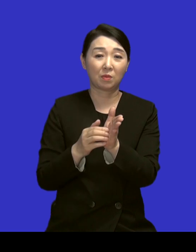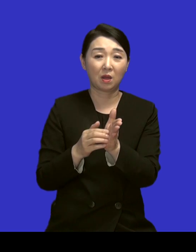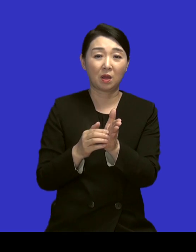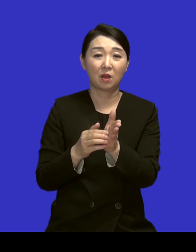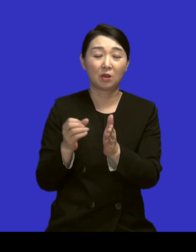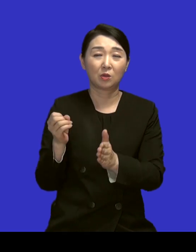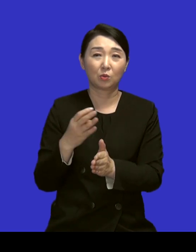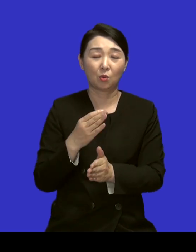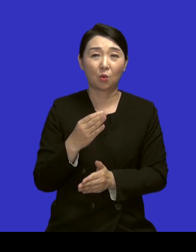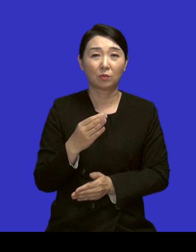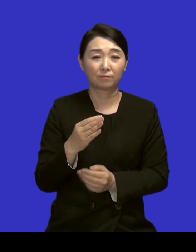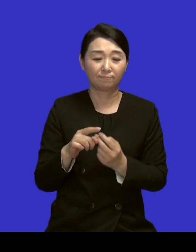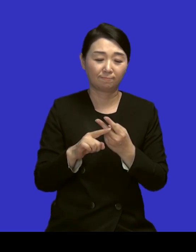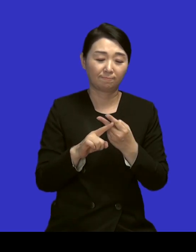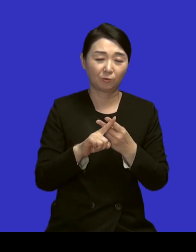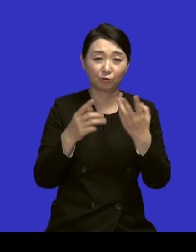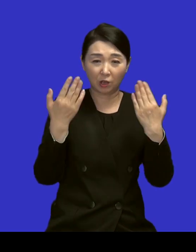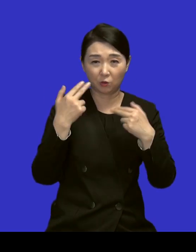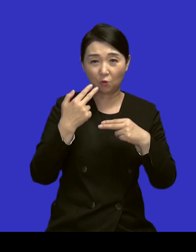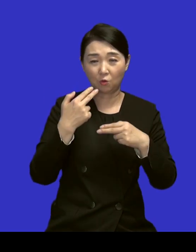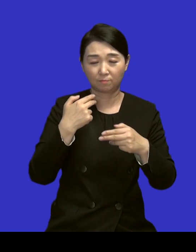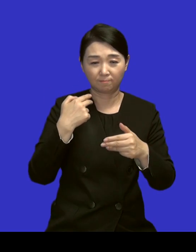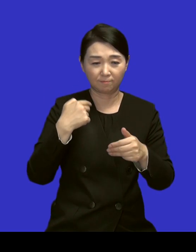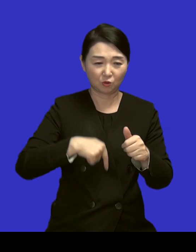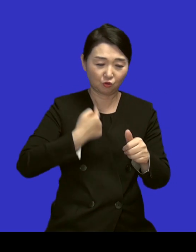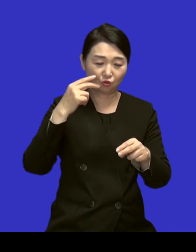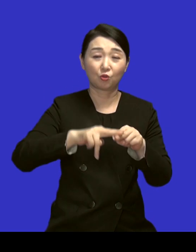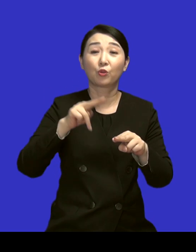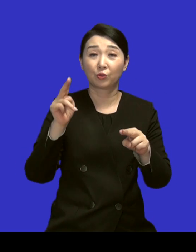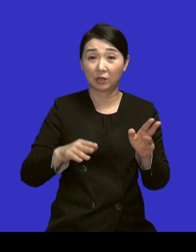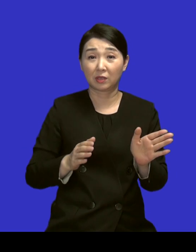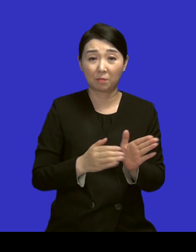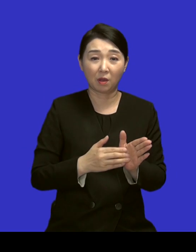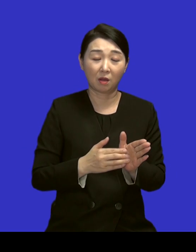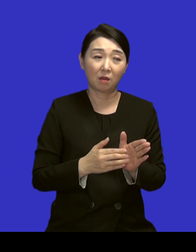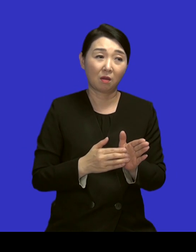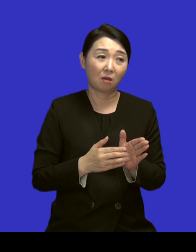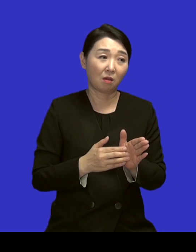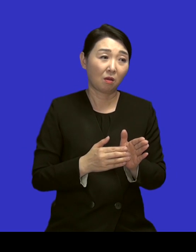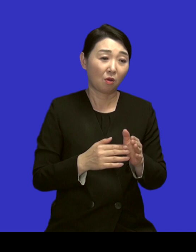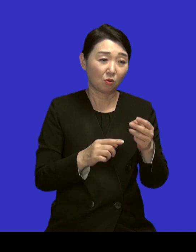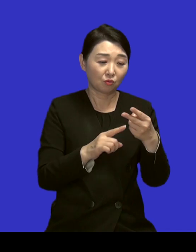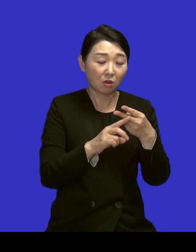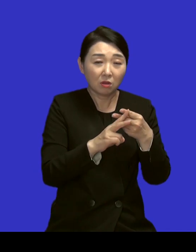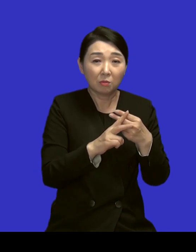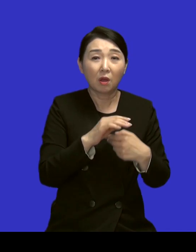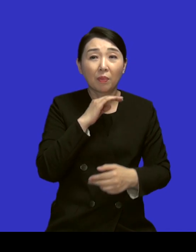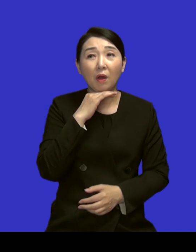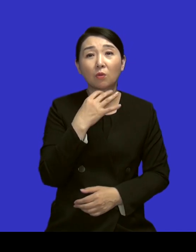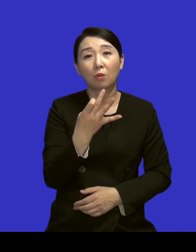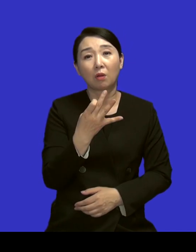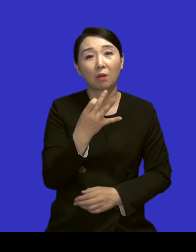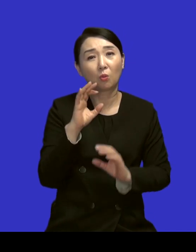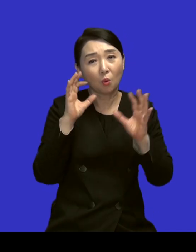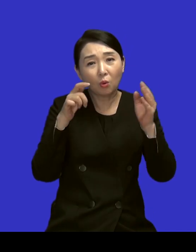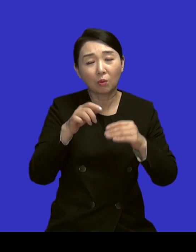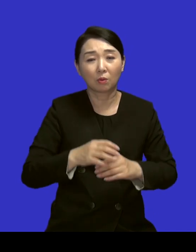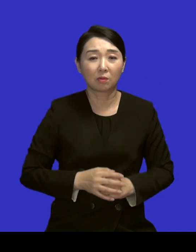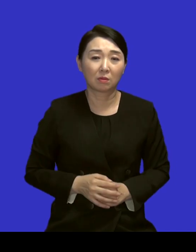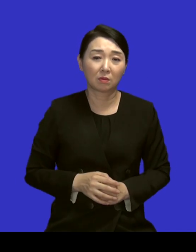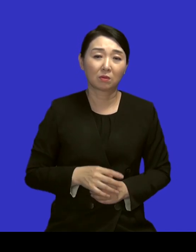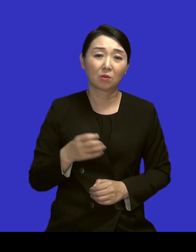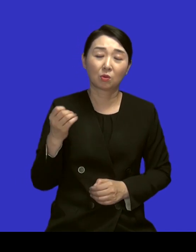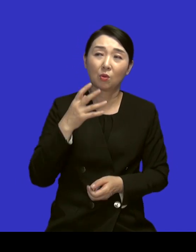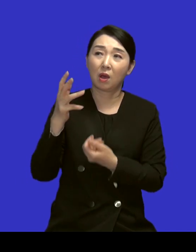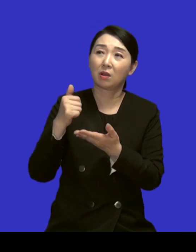저는 그때 자퇴를 결심하게 돼요. 아니 중학교 1학년이면 사실 꽤 어린 나이인데. 그렇죠. 14살. 거기서 하늘에 대고